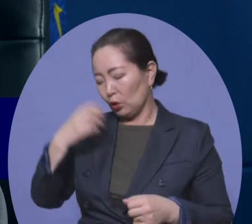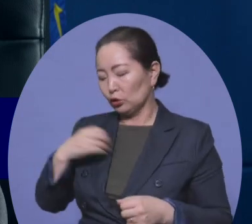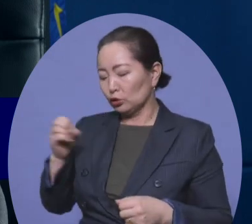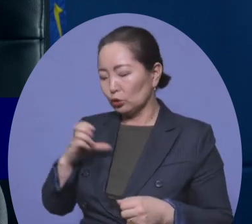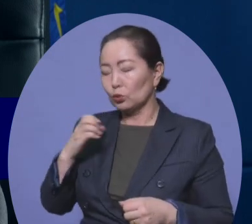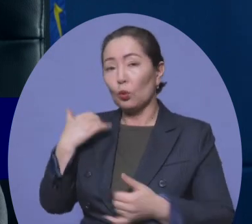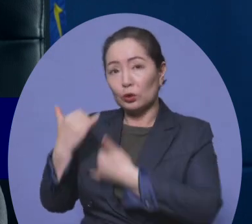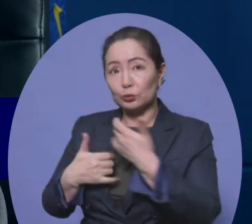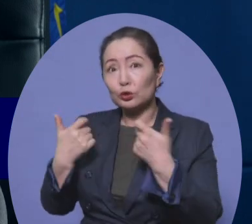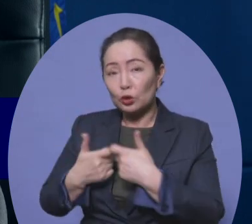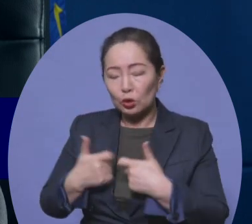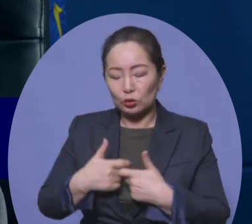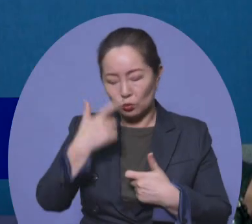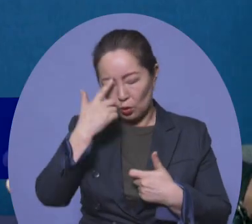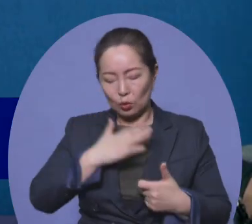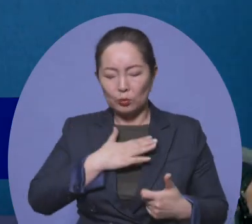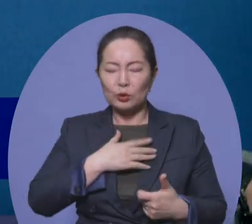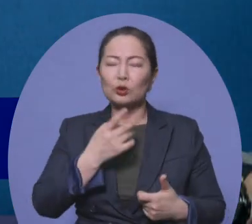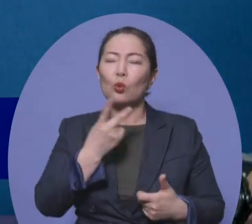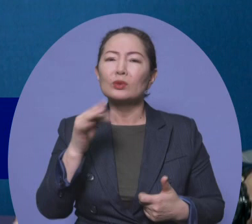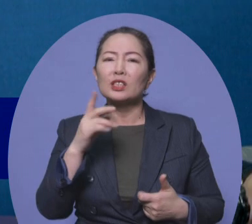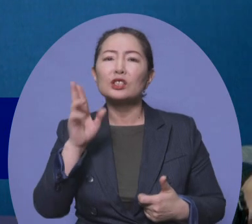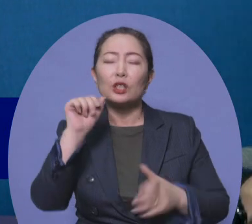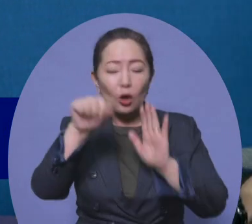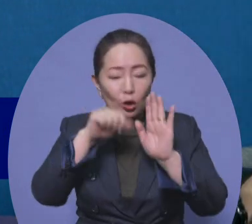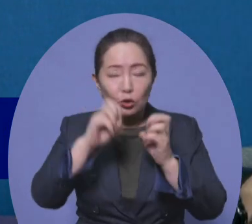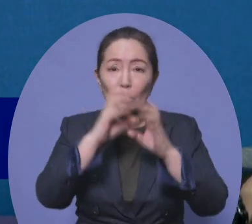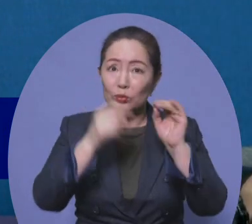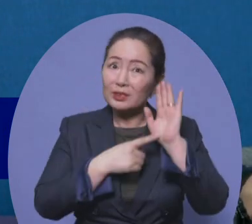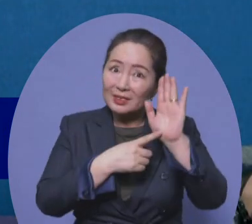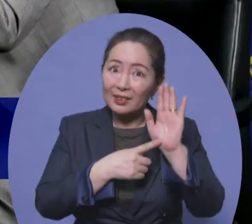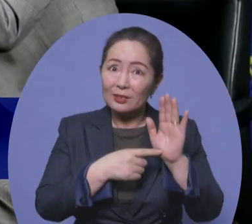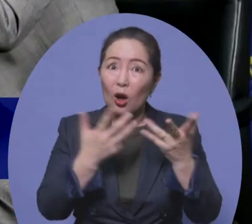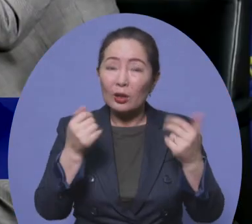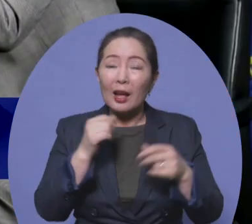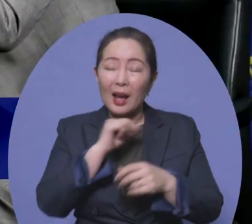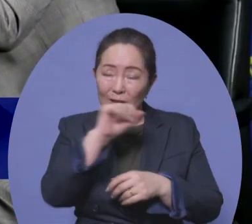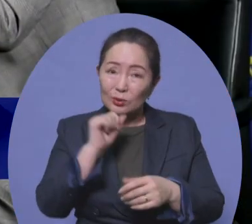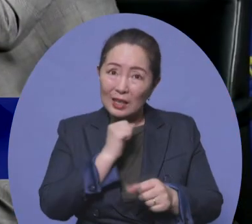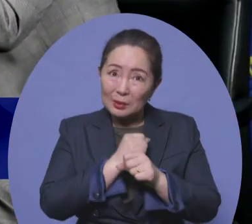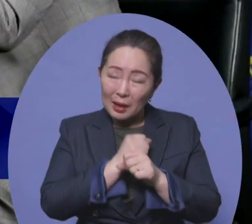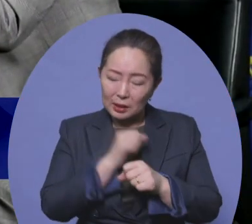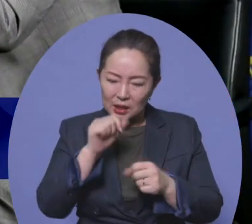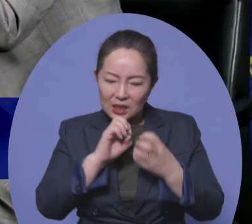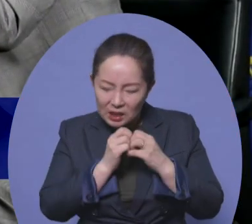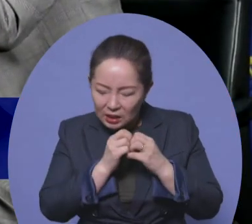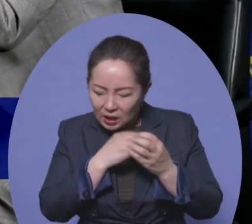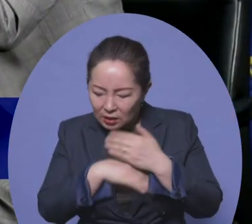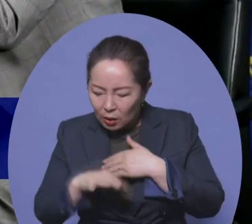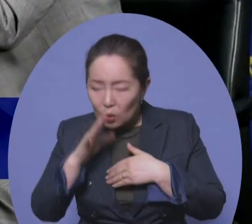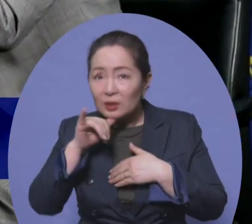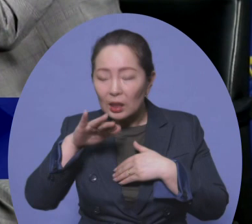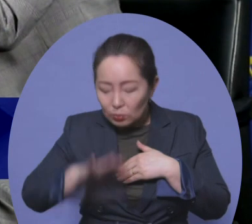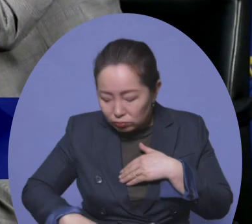тохирсон үндэсний контент бүтээх гэдэг нэг олон тулгуур юм зүйлүүд байдаг юм лээ. Тэгэхээр ийм зүйлүүдийг хийснээрээ бага